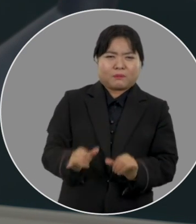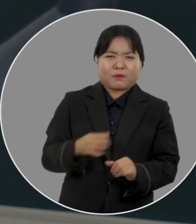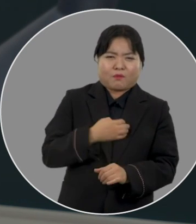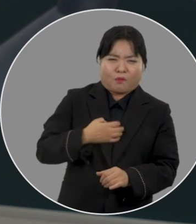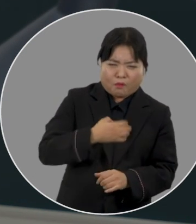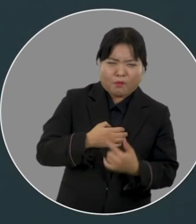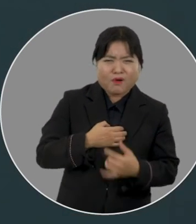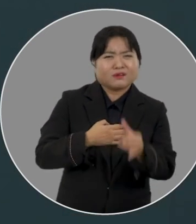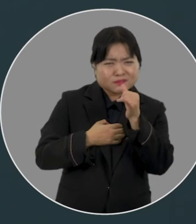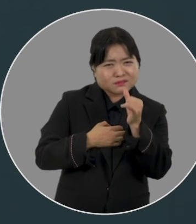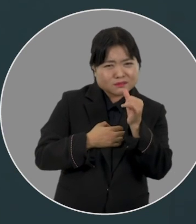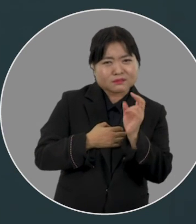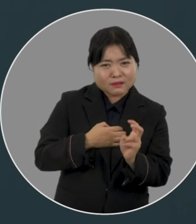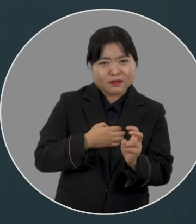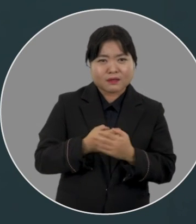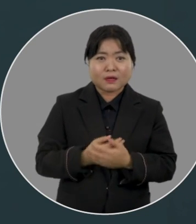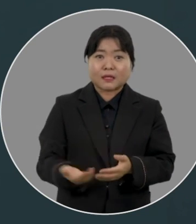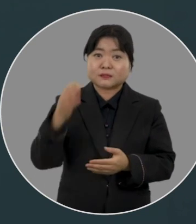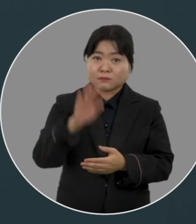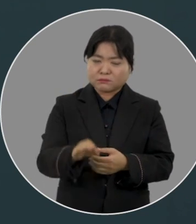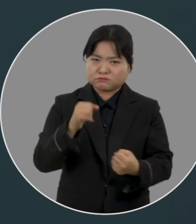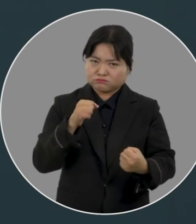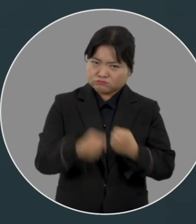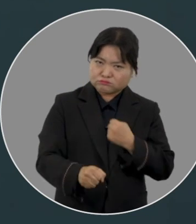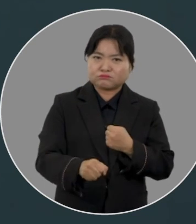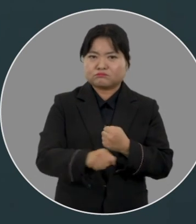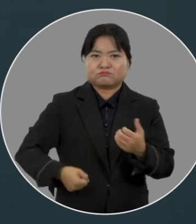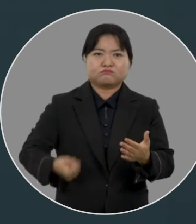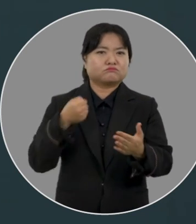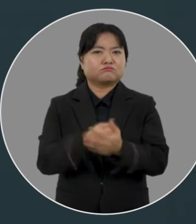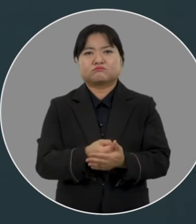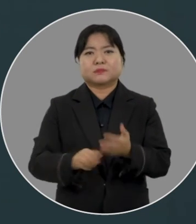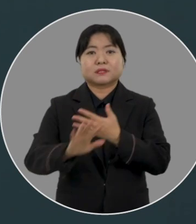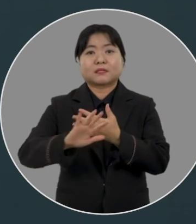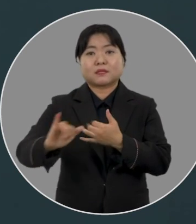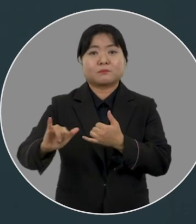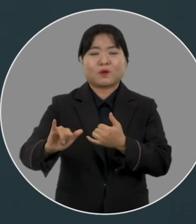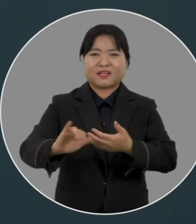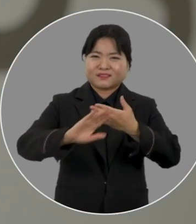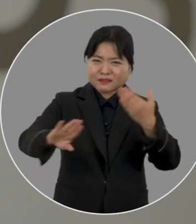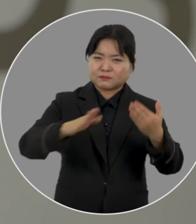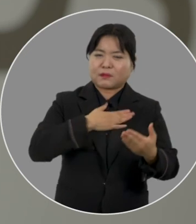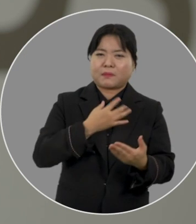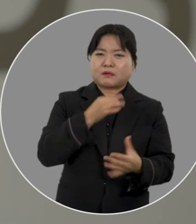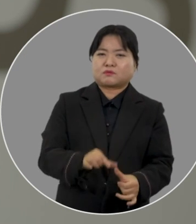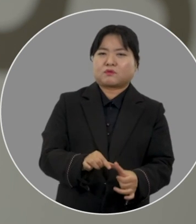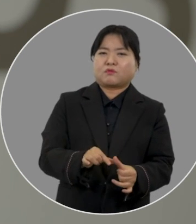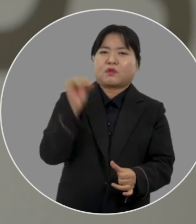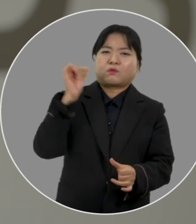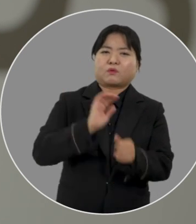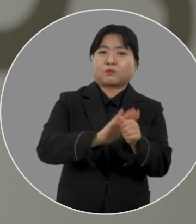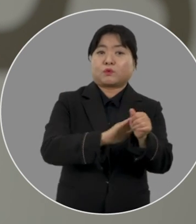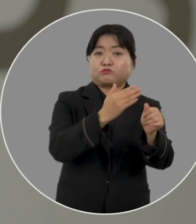걱정하지 않았을까요? 그랬음에도 불구하고 이들은 남과 다른 선택을 했거든요. 너무 궁금한